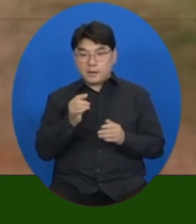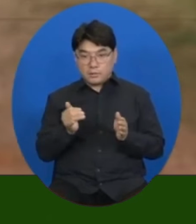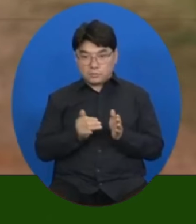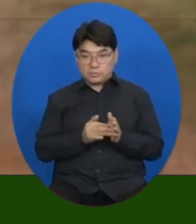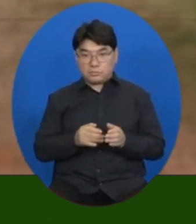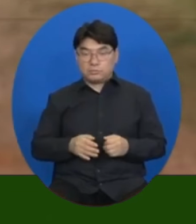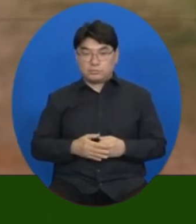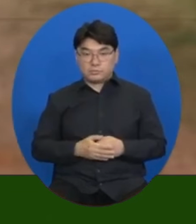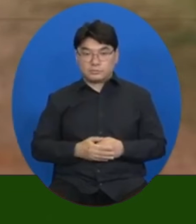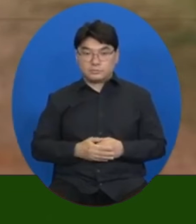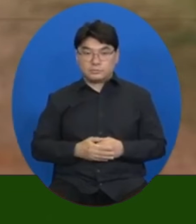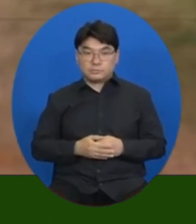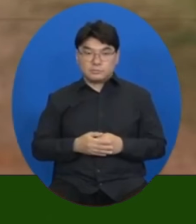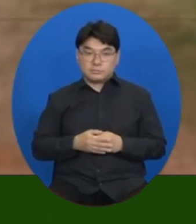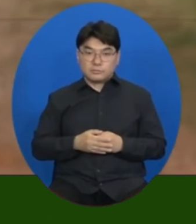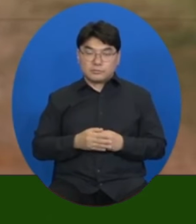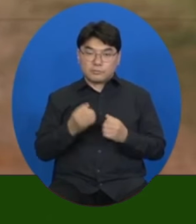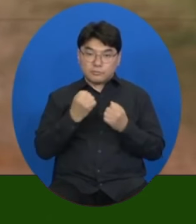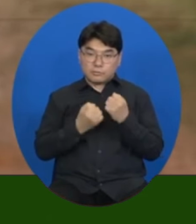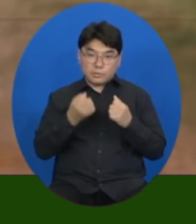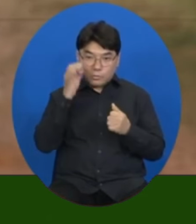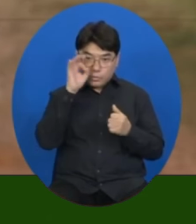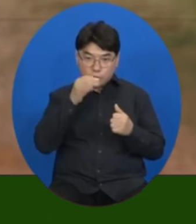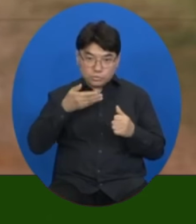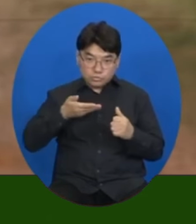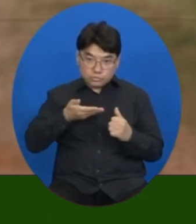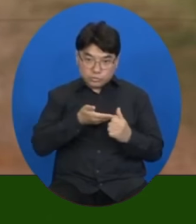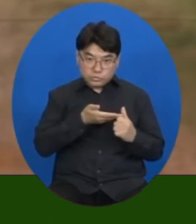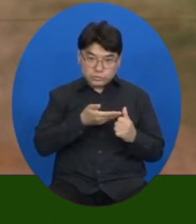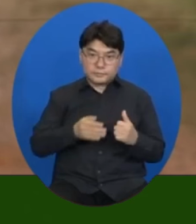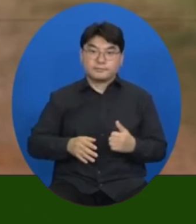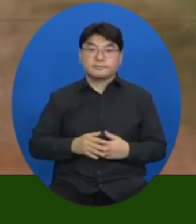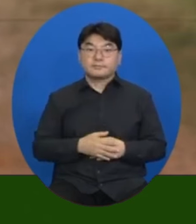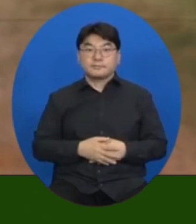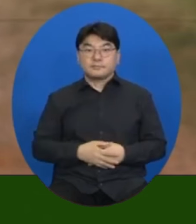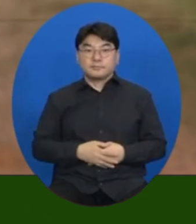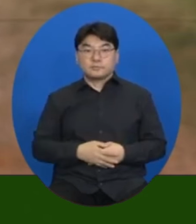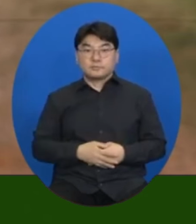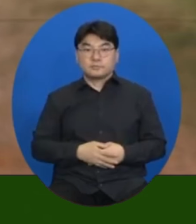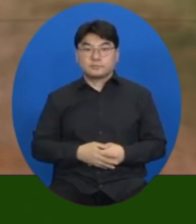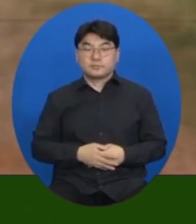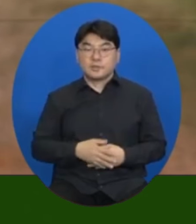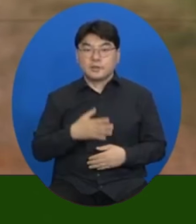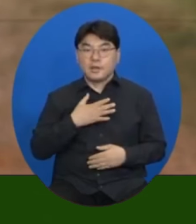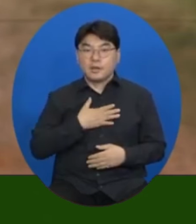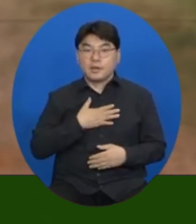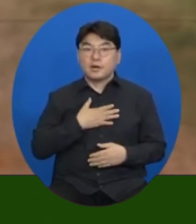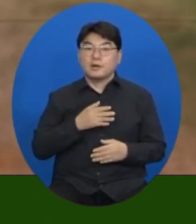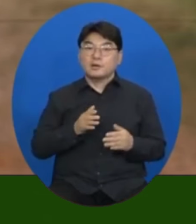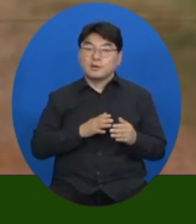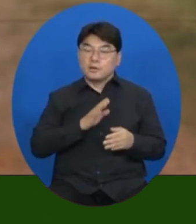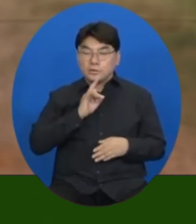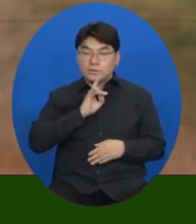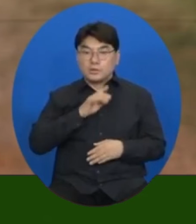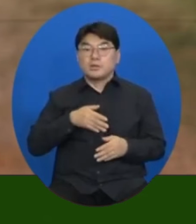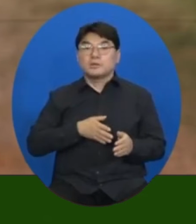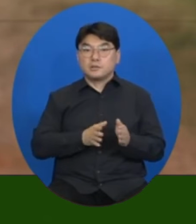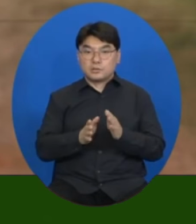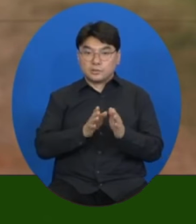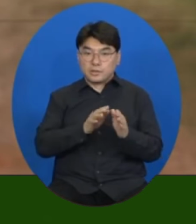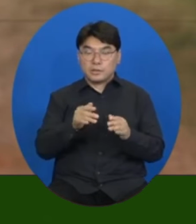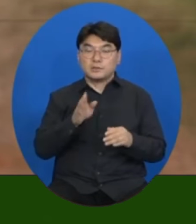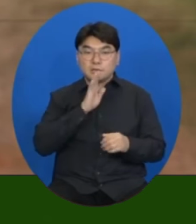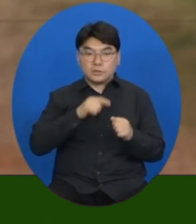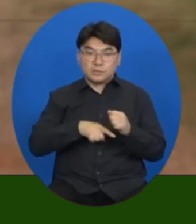예언이나라고 그들에게 보여주신 것이죠 내가 유일한 길이요 진리와 생명이야 나로